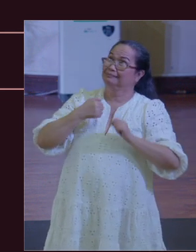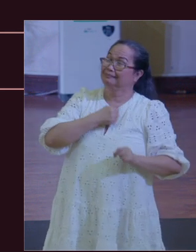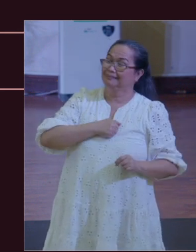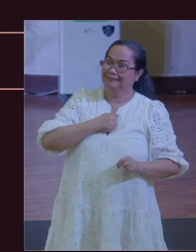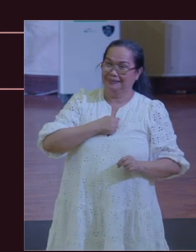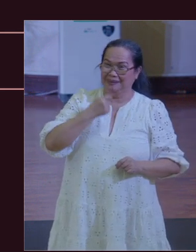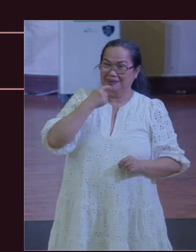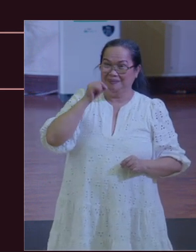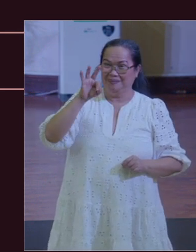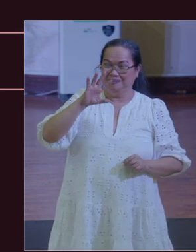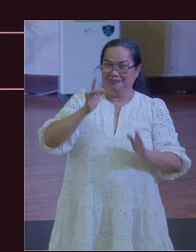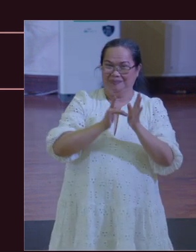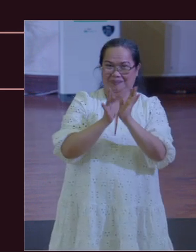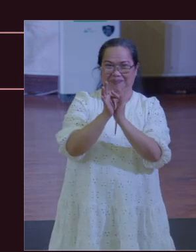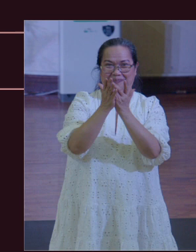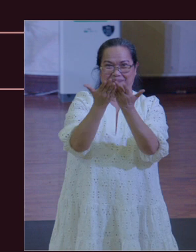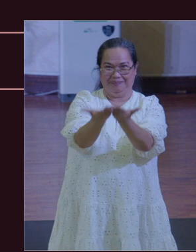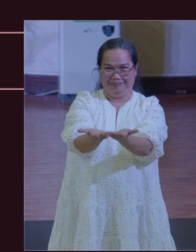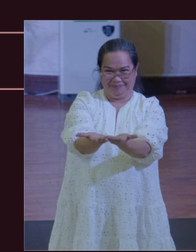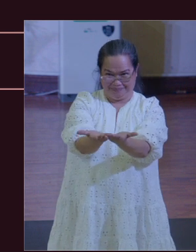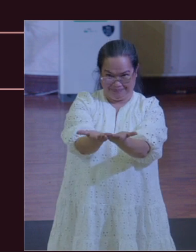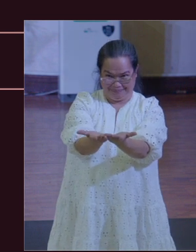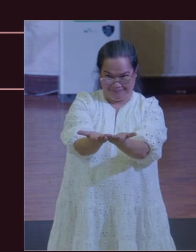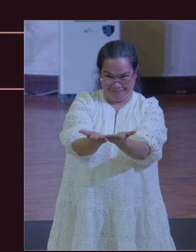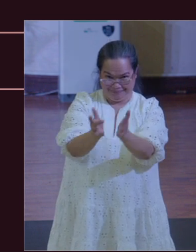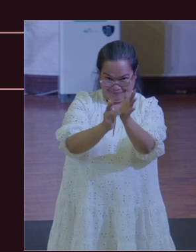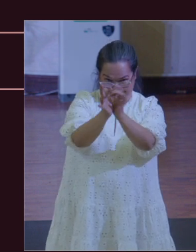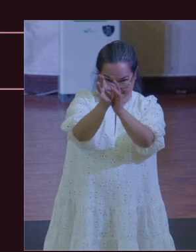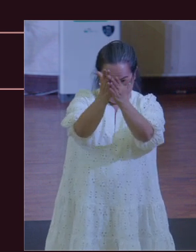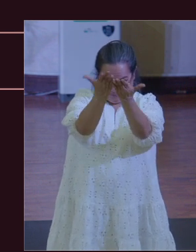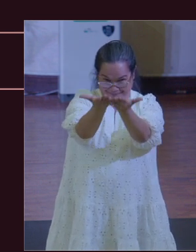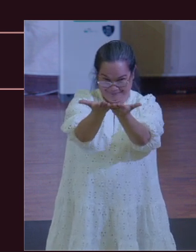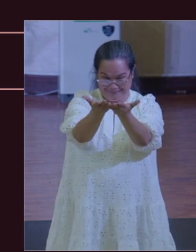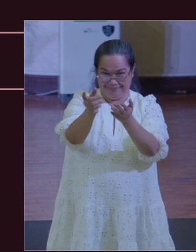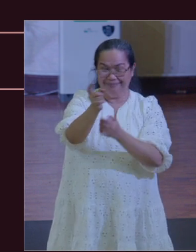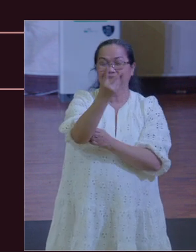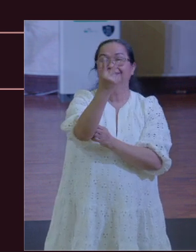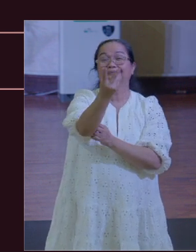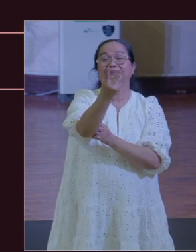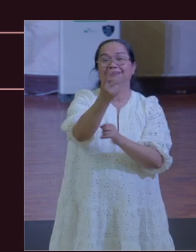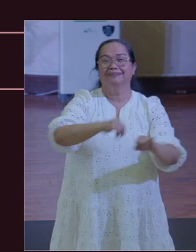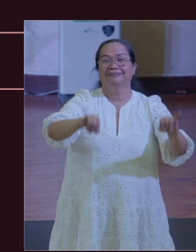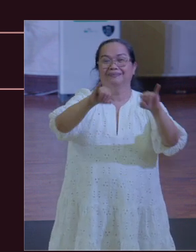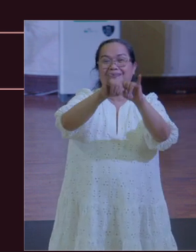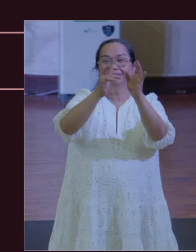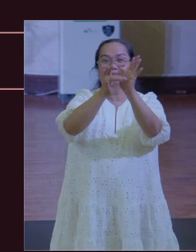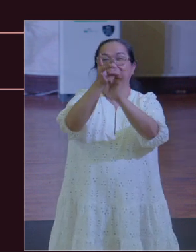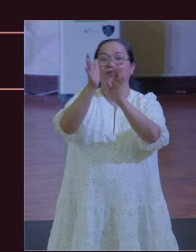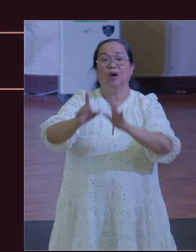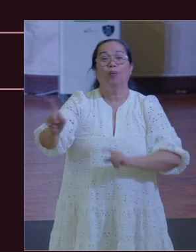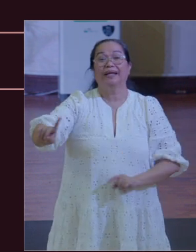sabi? Pag tinignan nyo yung Bible, ito, tingnan nyo. Pag tinignan nyo yung Bible, ano yung dalawang importante sa Kristiyano?